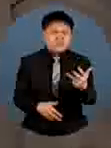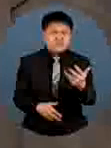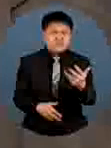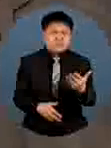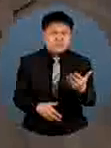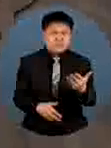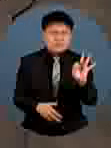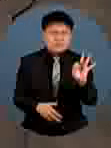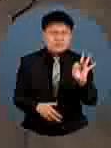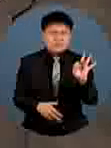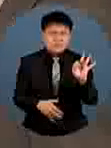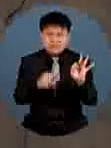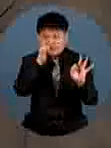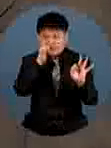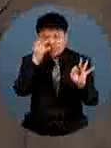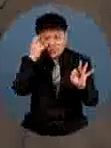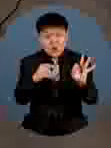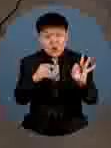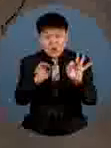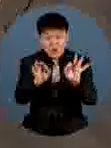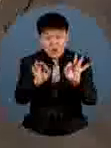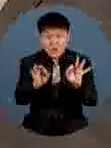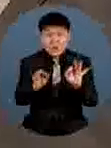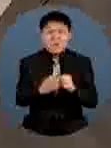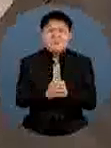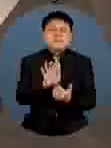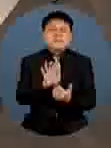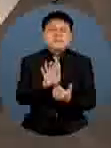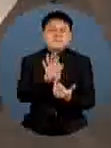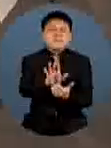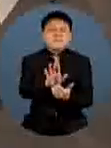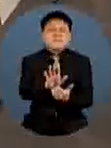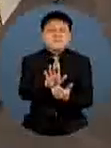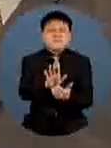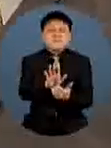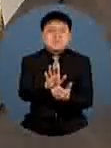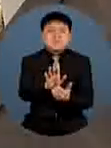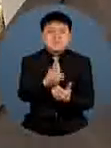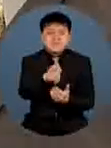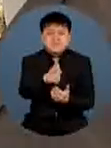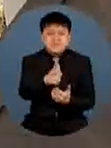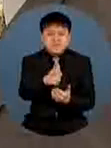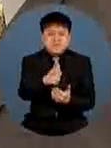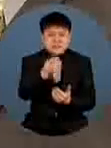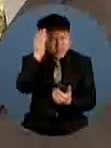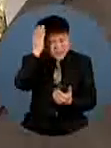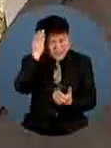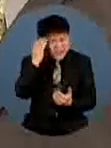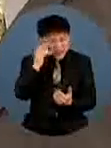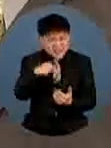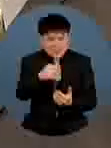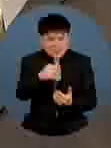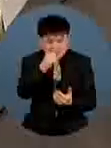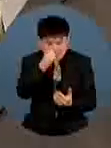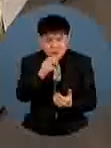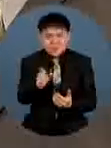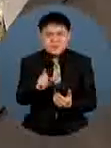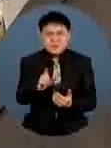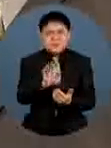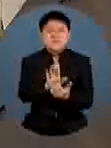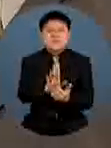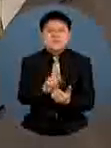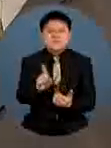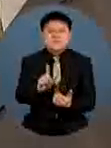집, 아홉 집, 열 집입니다. 왜열 집이냐면 이건 막는 게 흙이 들어가는 게 후수가 되기 때문에 권리가 안 됩니다. 그래서 이건 막는